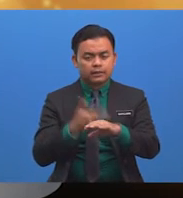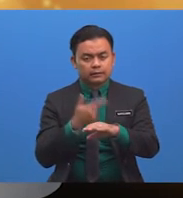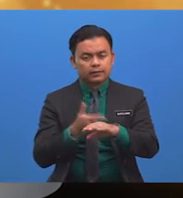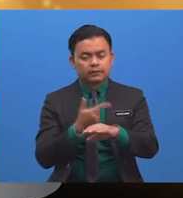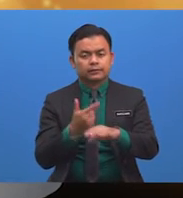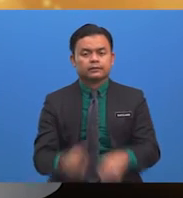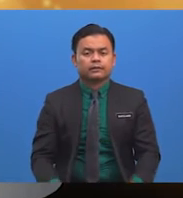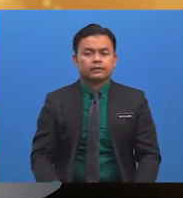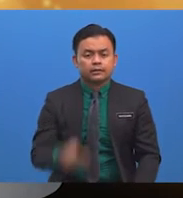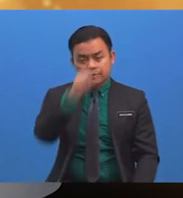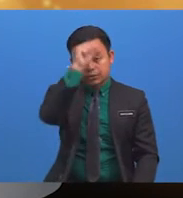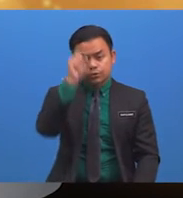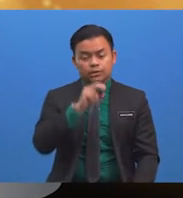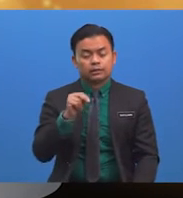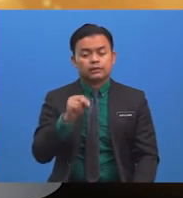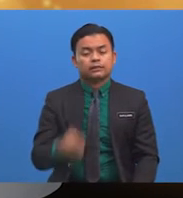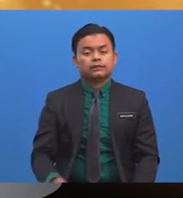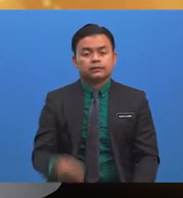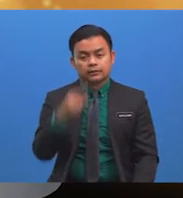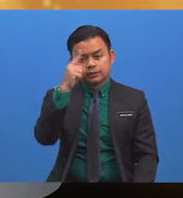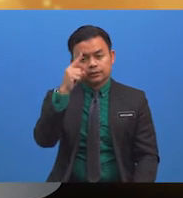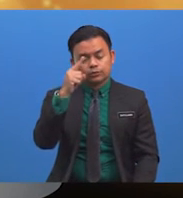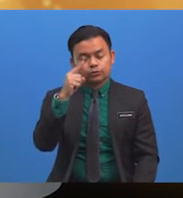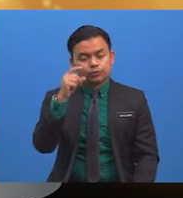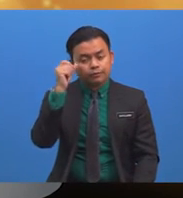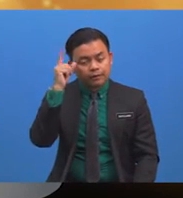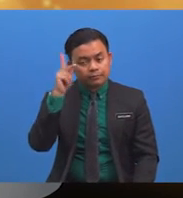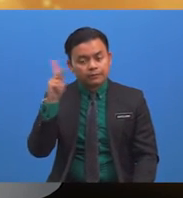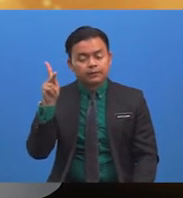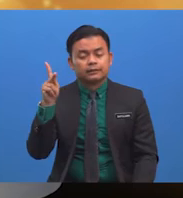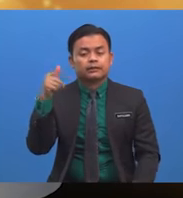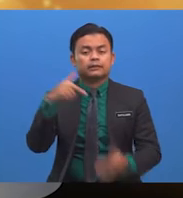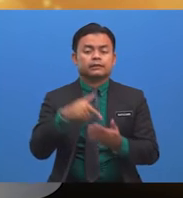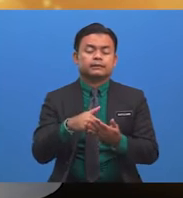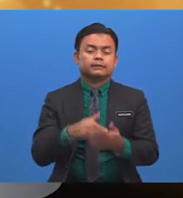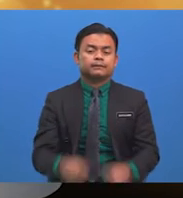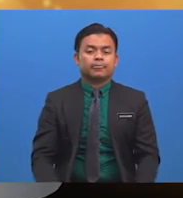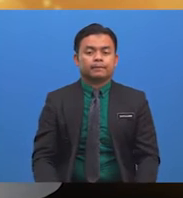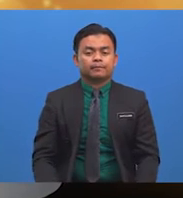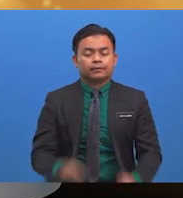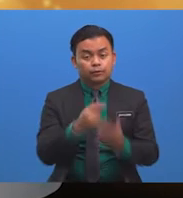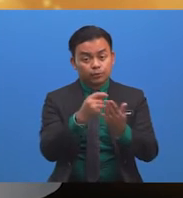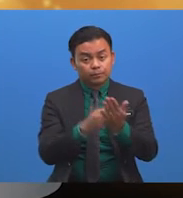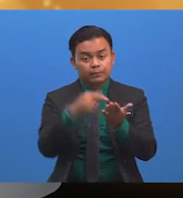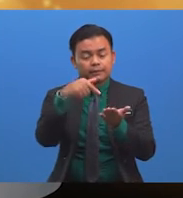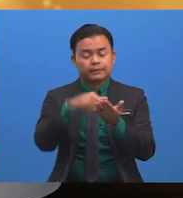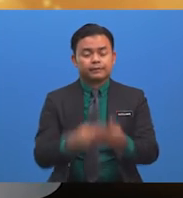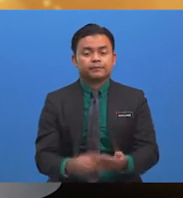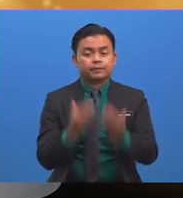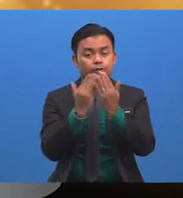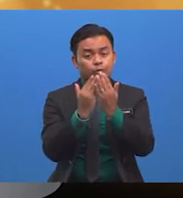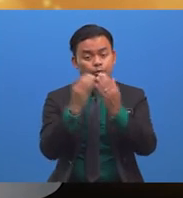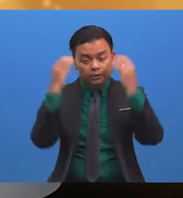mungkin latihan-latihan soalan bagi mengukuhkan lagi kefahaman kamu terhadap